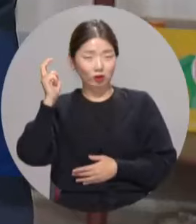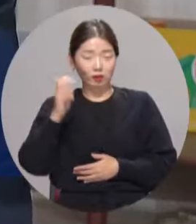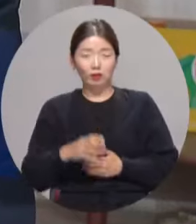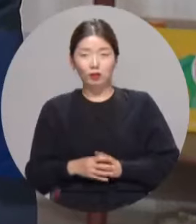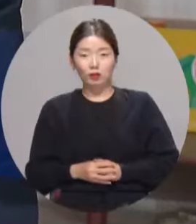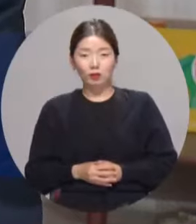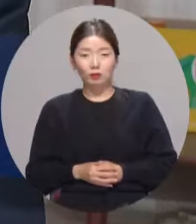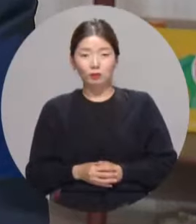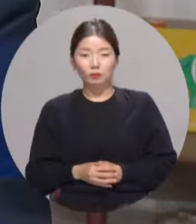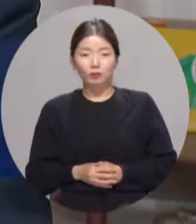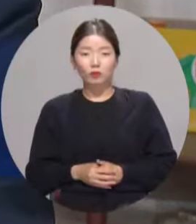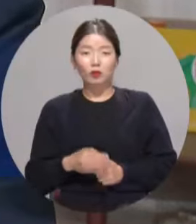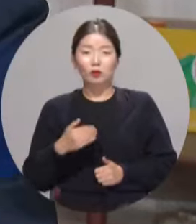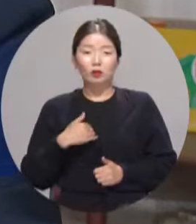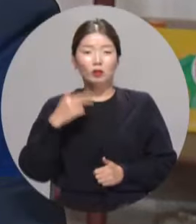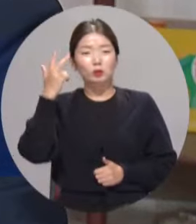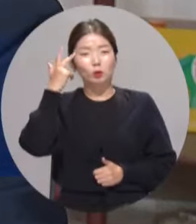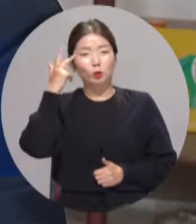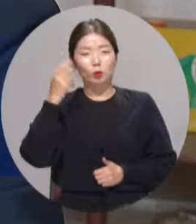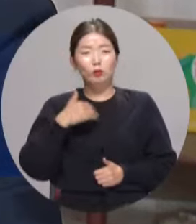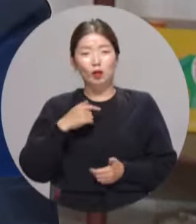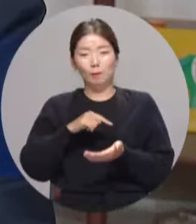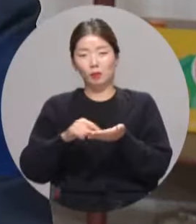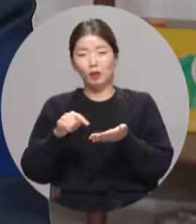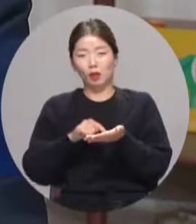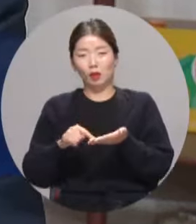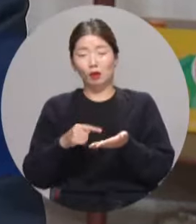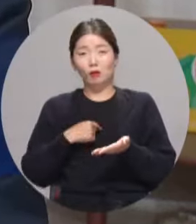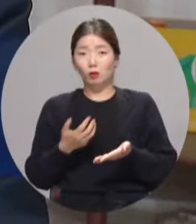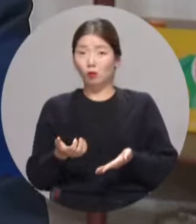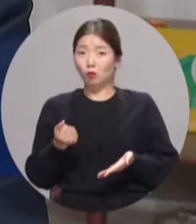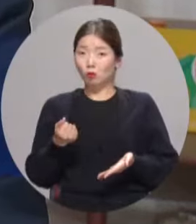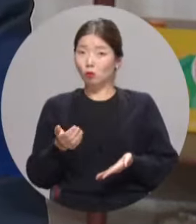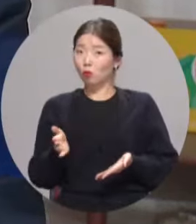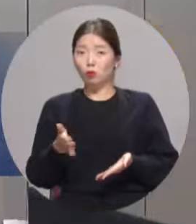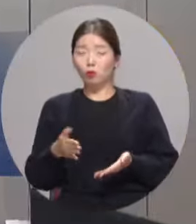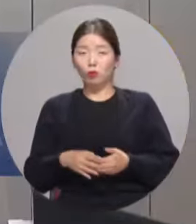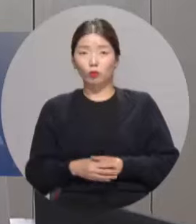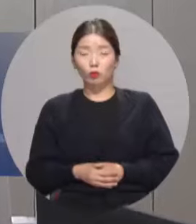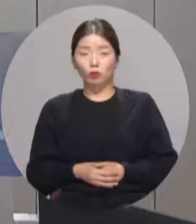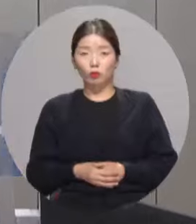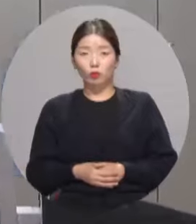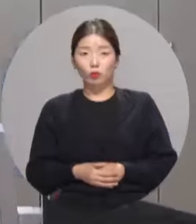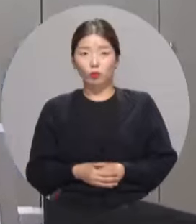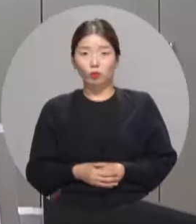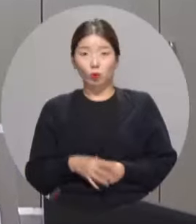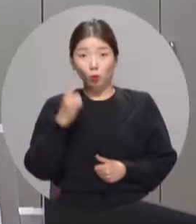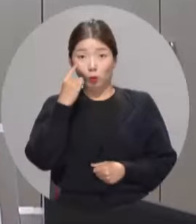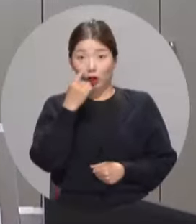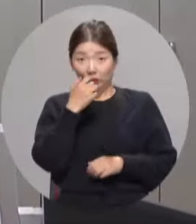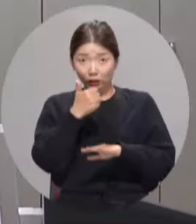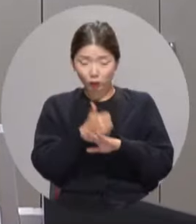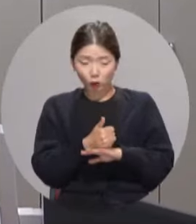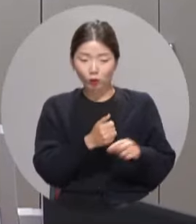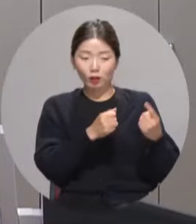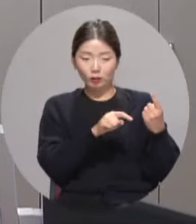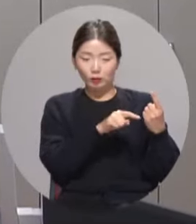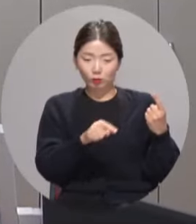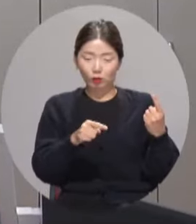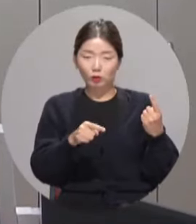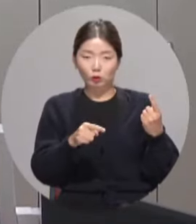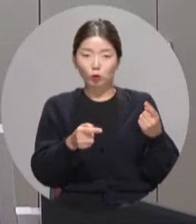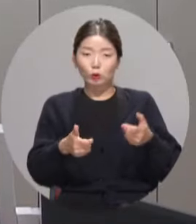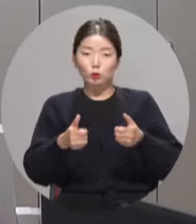그래요. 그러나 이게 정신적으로 볼 때는 피해잖아요. 내 것만 없다는 것이 우리. 확인 결과 1회부터